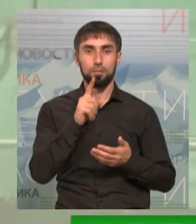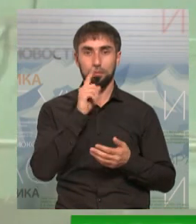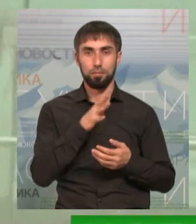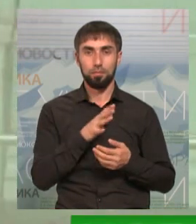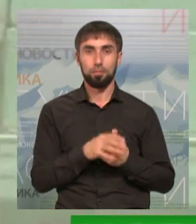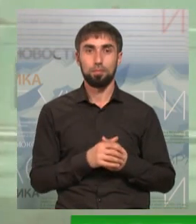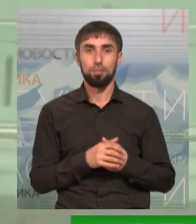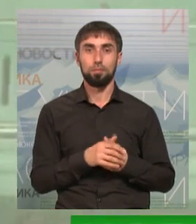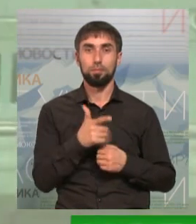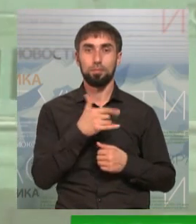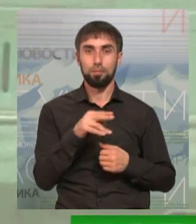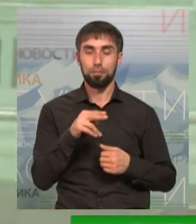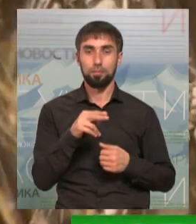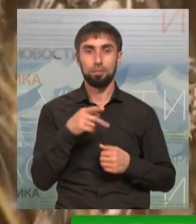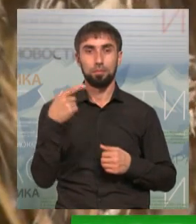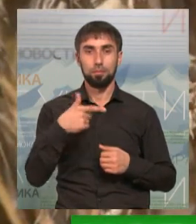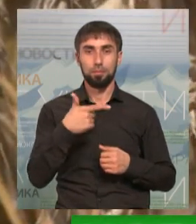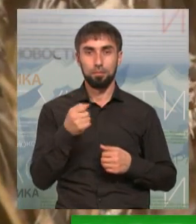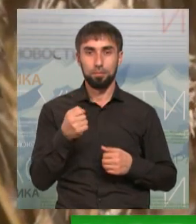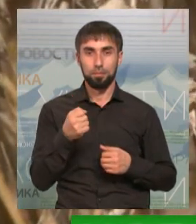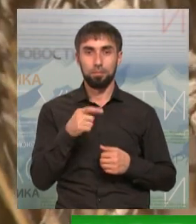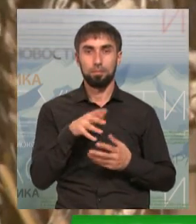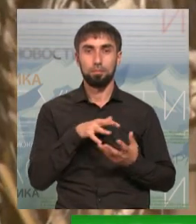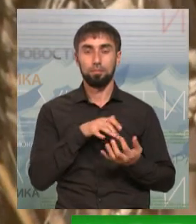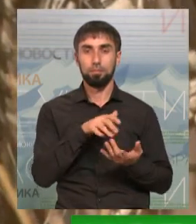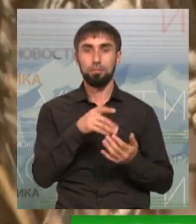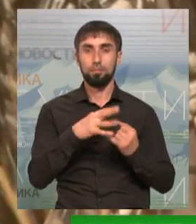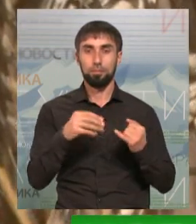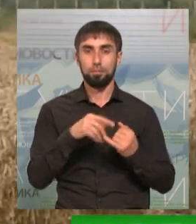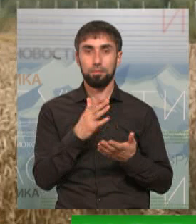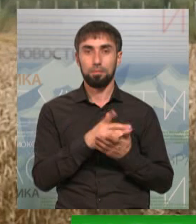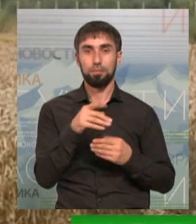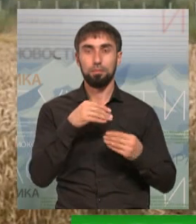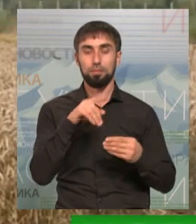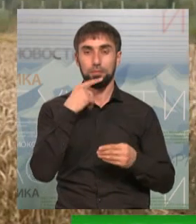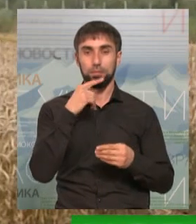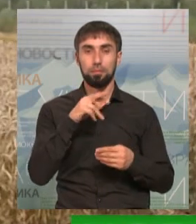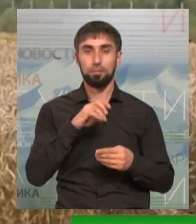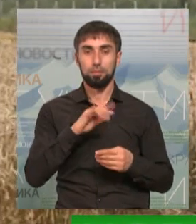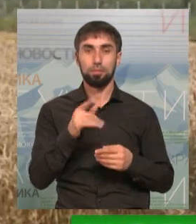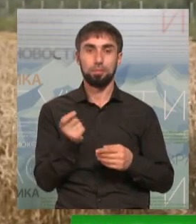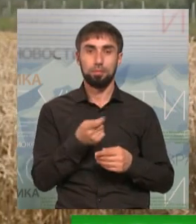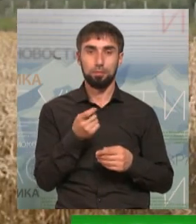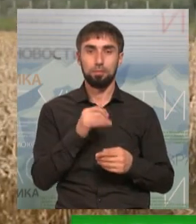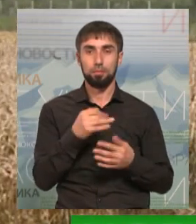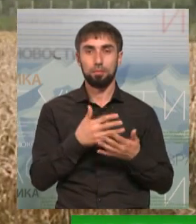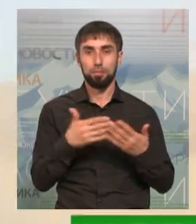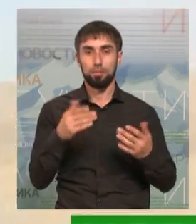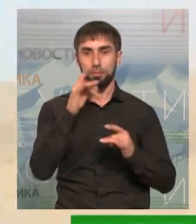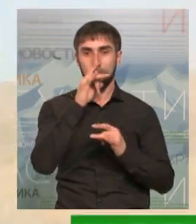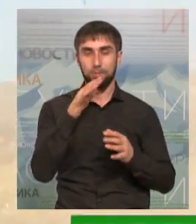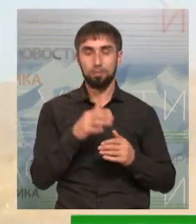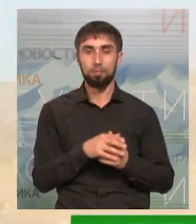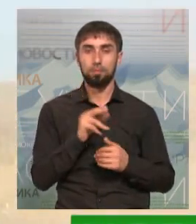грозит. В ведении ГУПа около 1000 гектаров – пахотных земель. На них сеют кукурузу, ячмень, пшеницу и другие